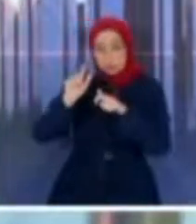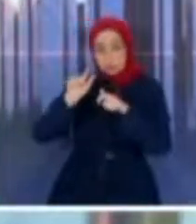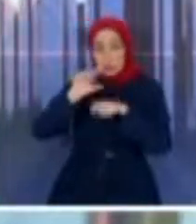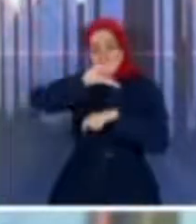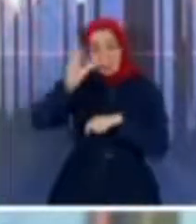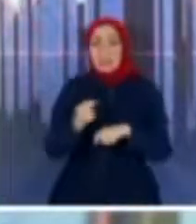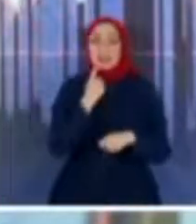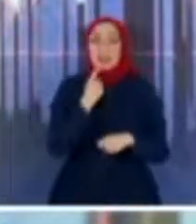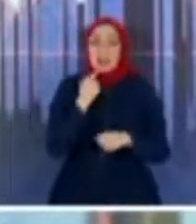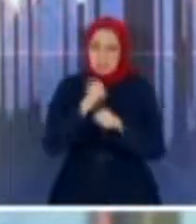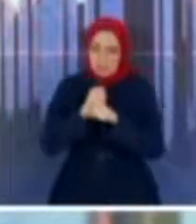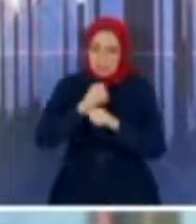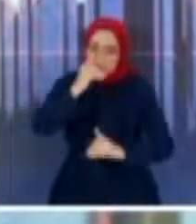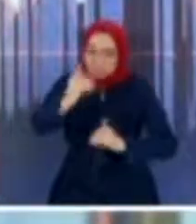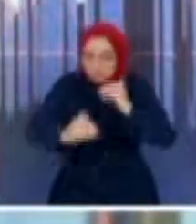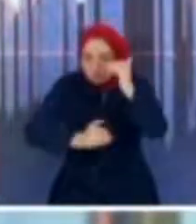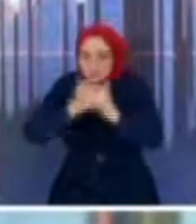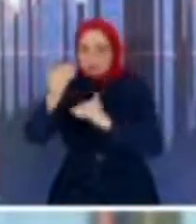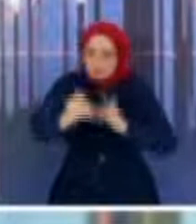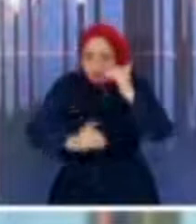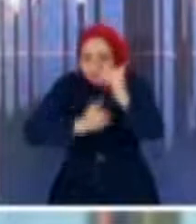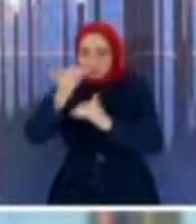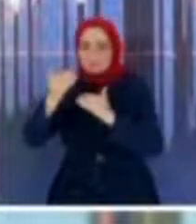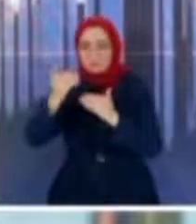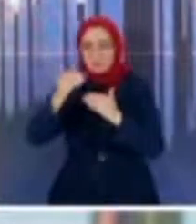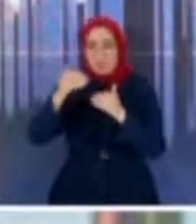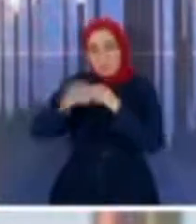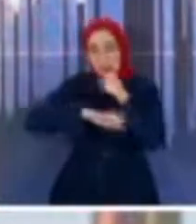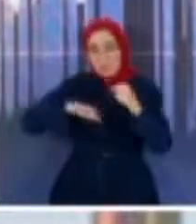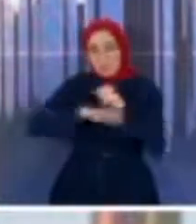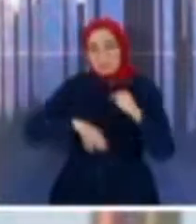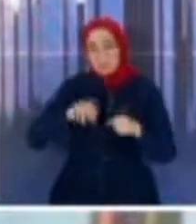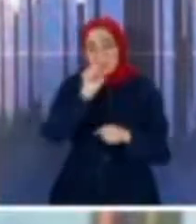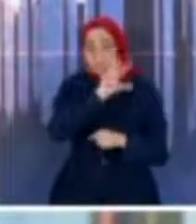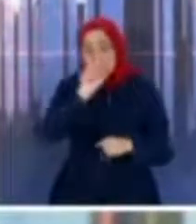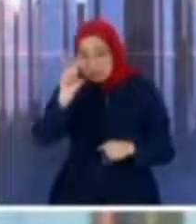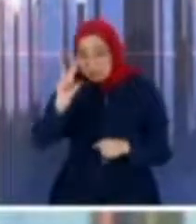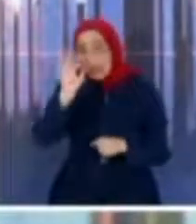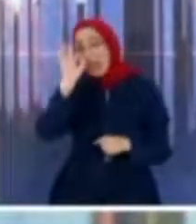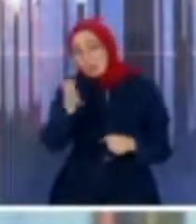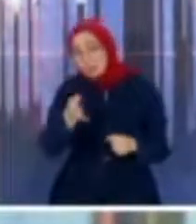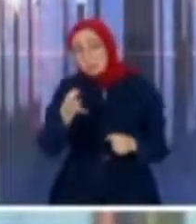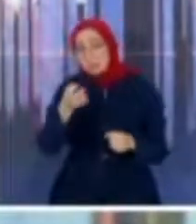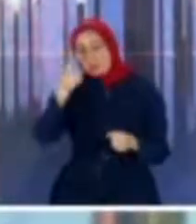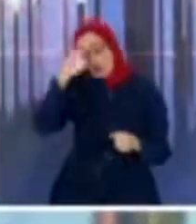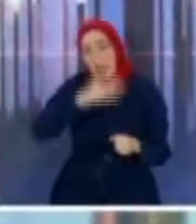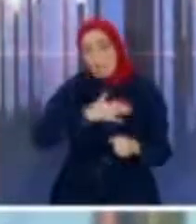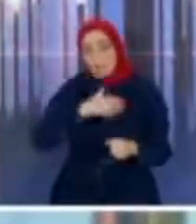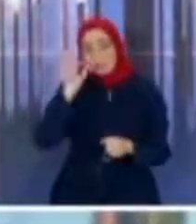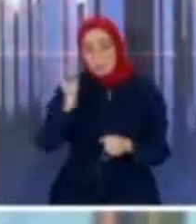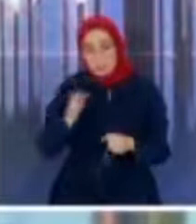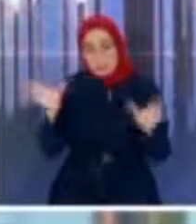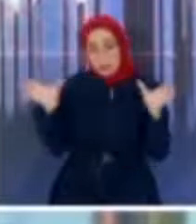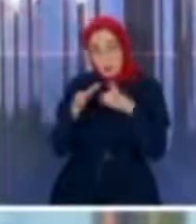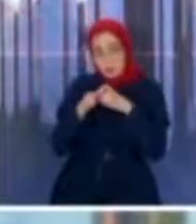مي قاعد العمل يتطور بشوية بشوية. السياحة، بالنسبة للسياحة أنا ظهر لي انتفق مع المجموعة اللي كانت